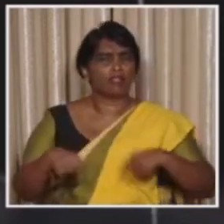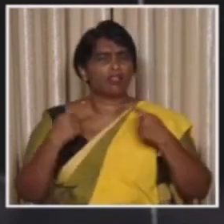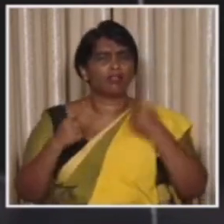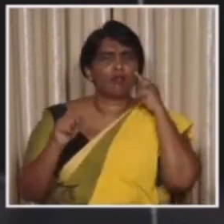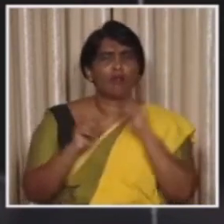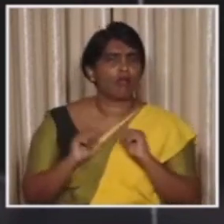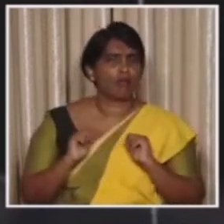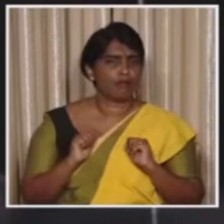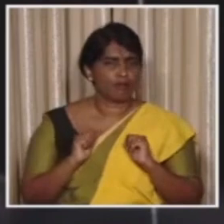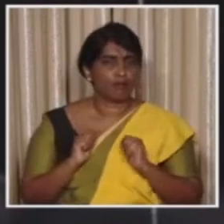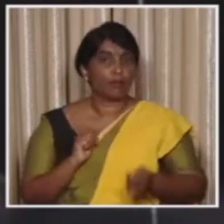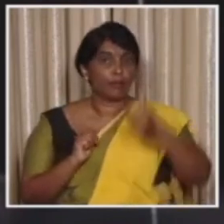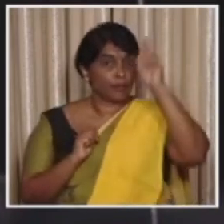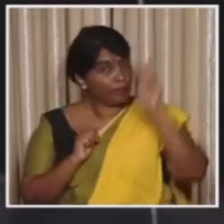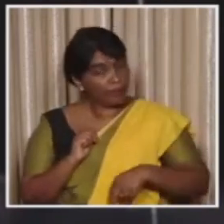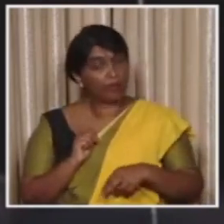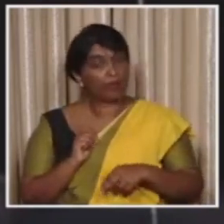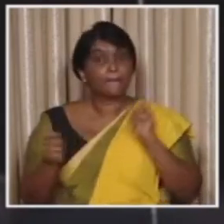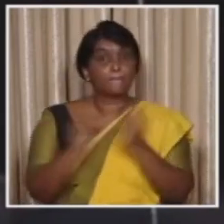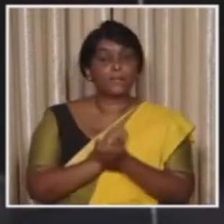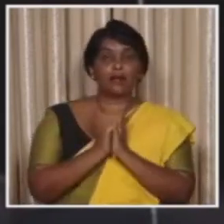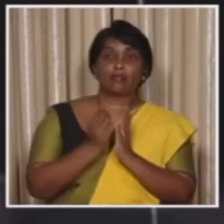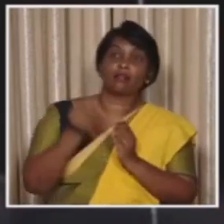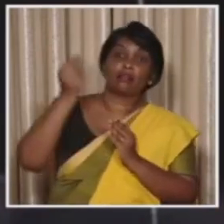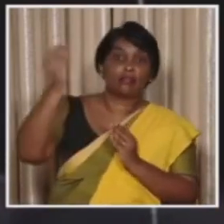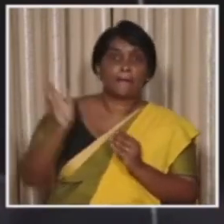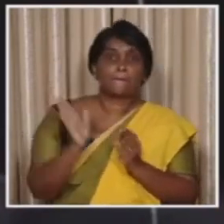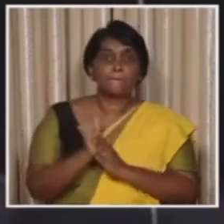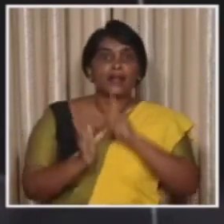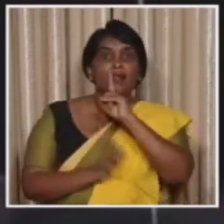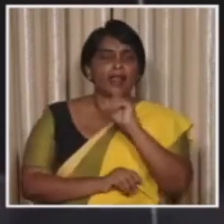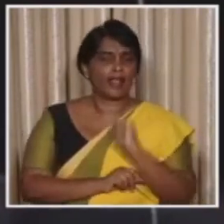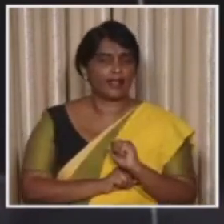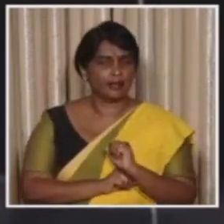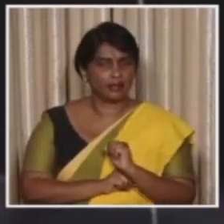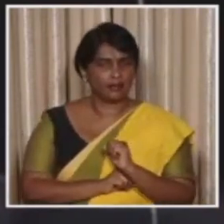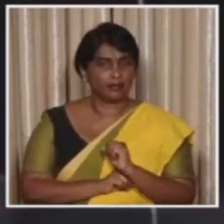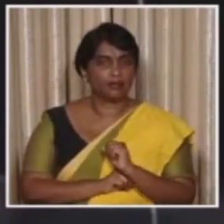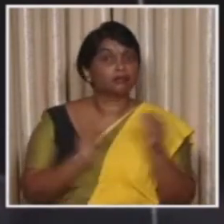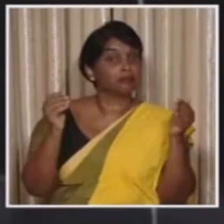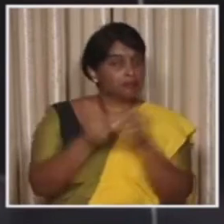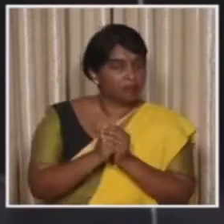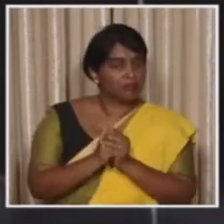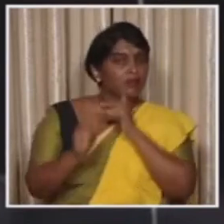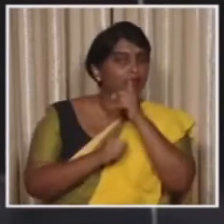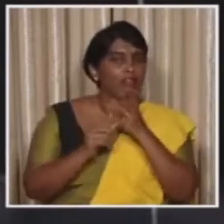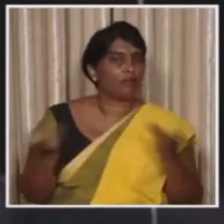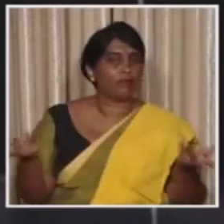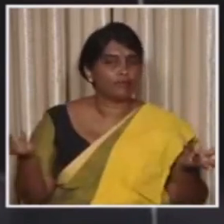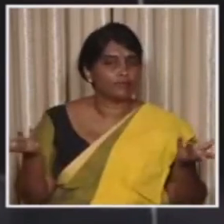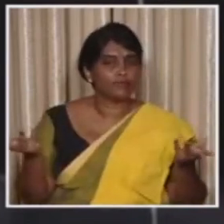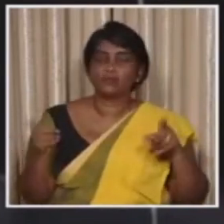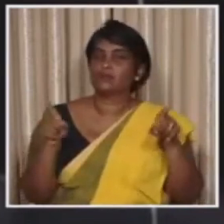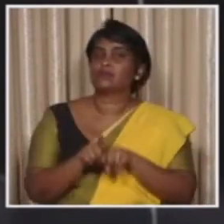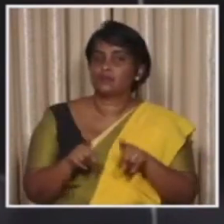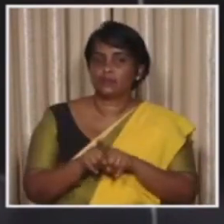පදනම? ටොස් එක දින්නත් බැක් කරන්න ඉන්දියාවට දීපන් කියලා මහල කියන්නේ ඇයි? ඒව පිටිපස්සේ තියෙන්නේ මොන වගේ කතාවක්ද? ඒ